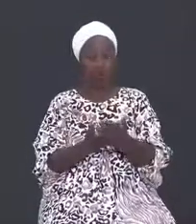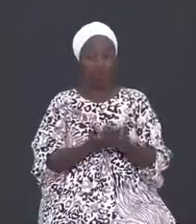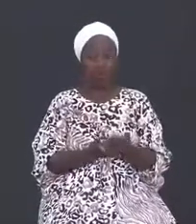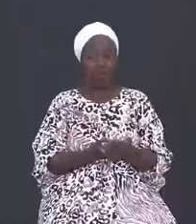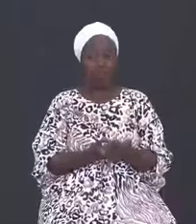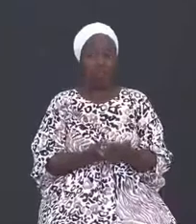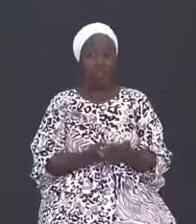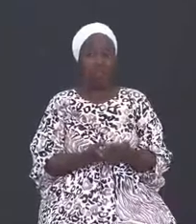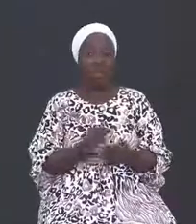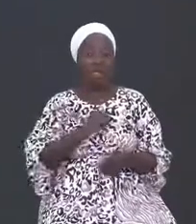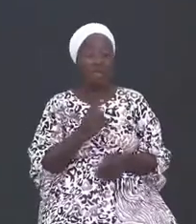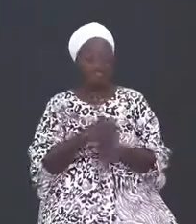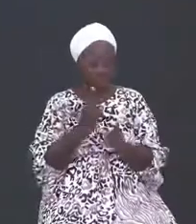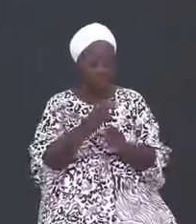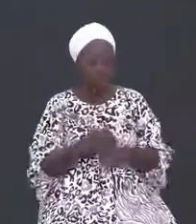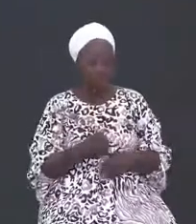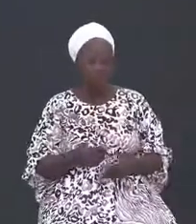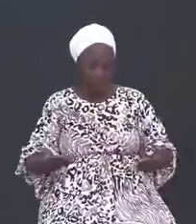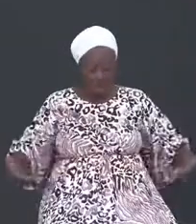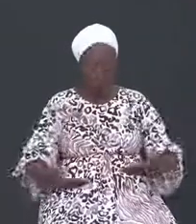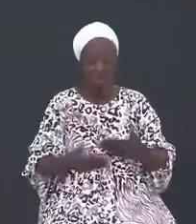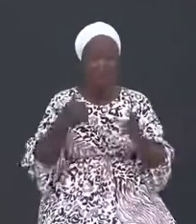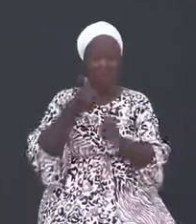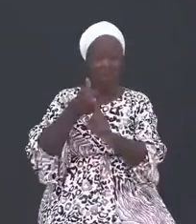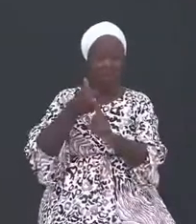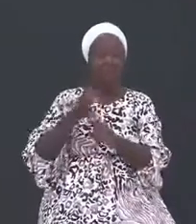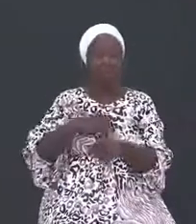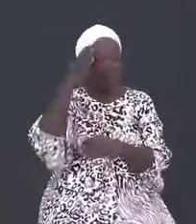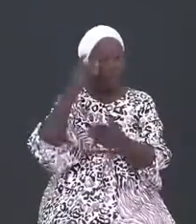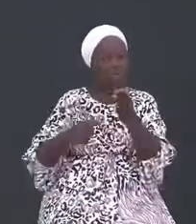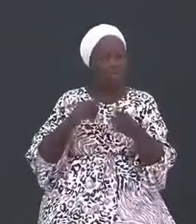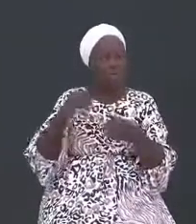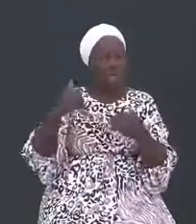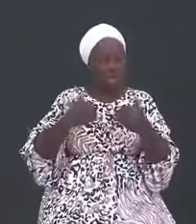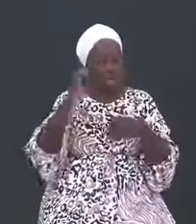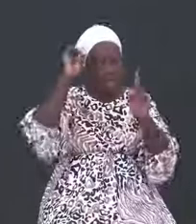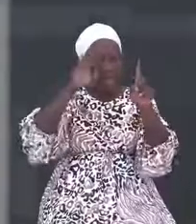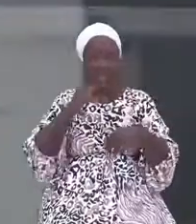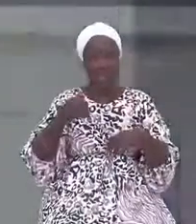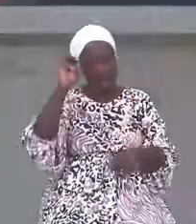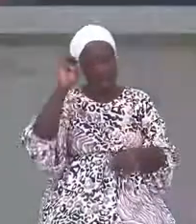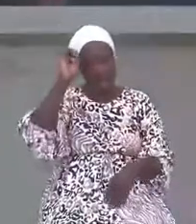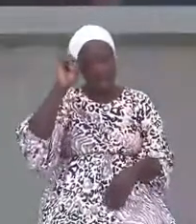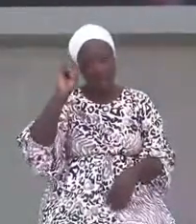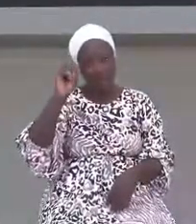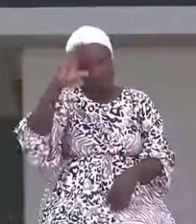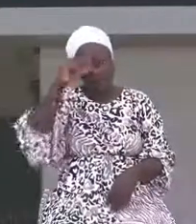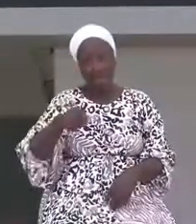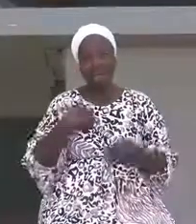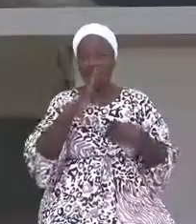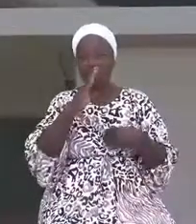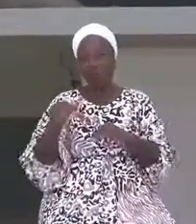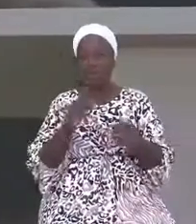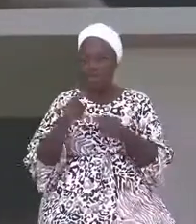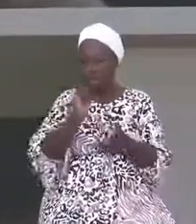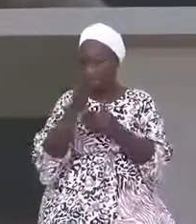Et il se recommandait. Il savait ce qu'il faisait. Et c'est pourquoi Jésus lui a dit, pourquoi m'interroges-tu ce